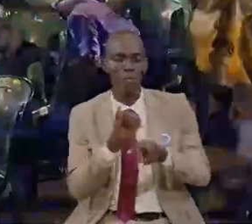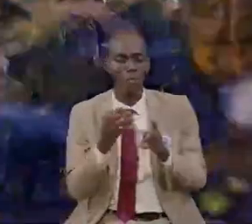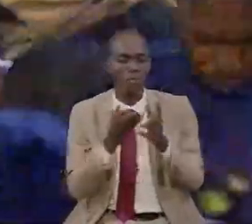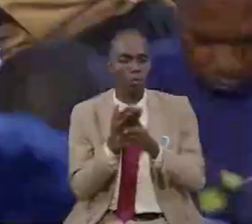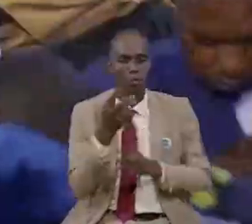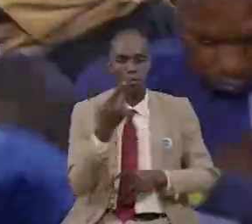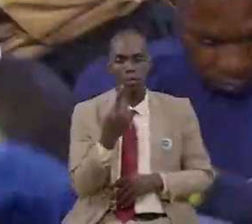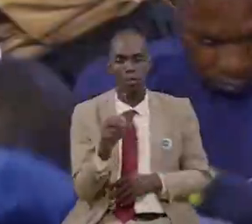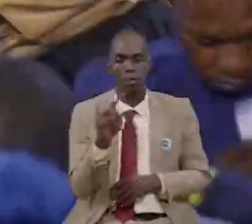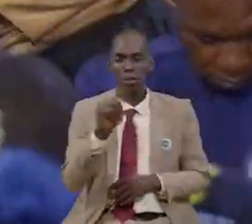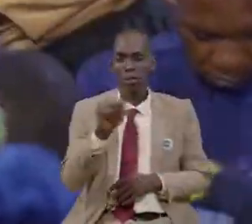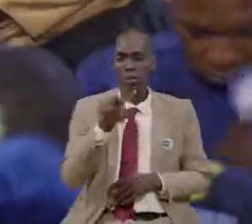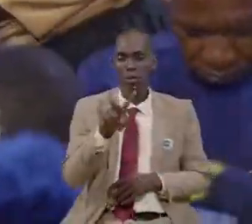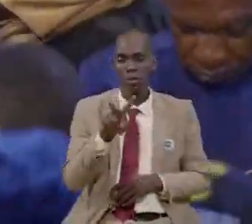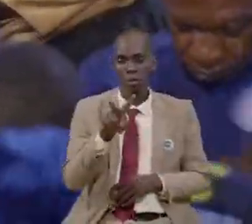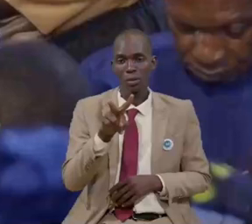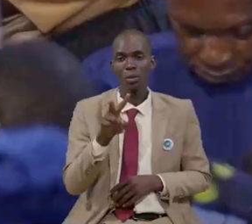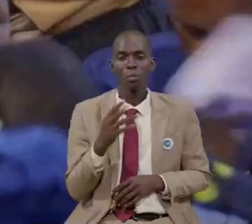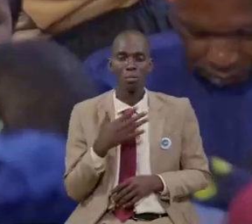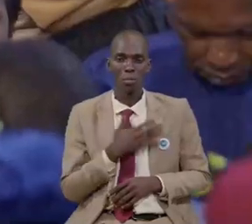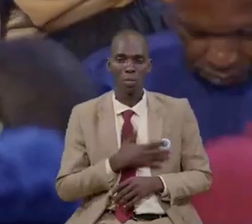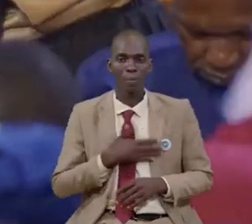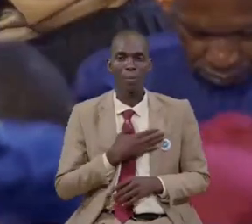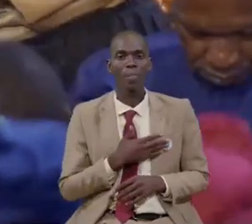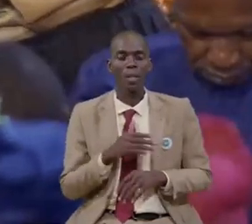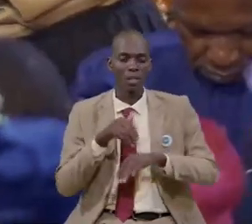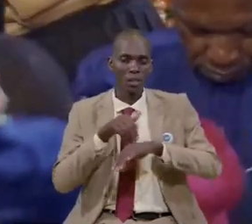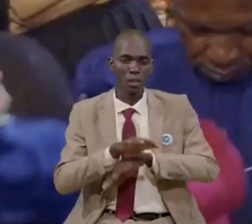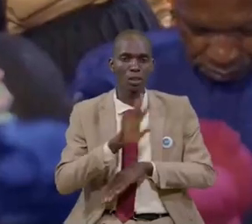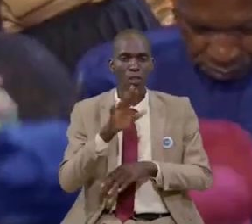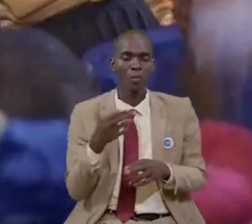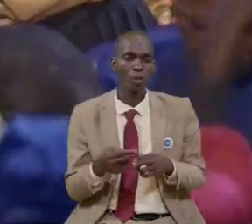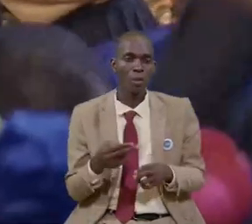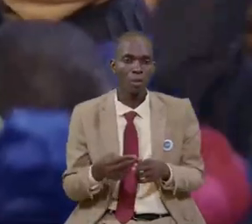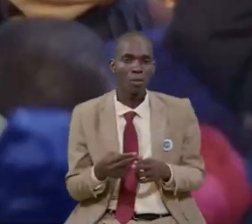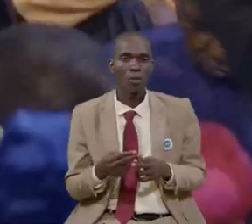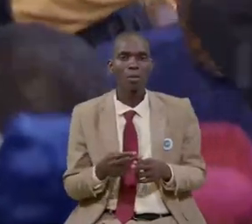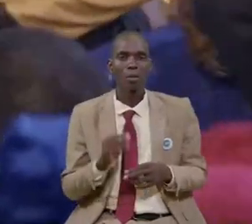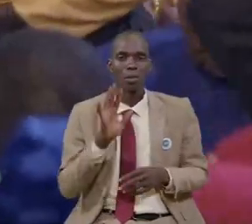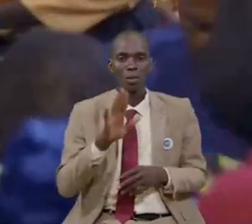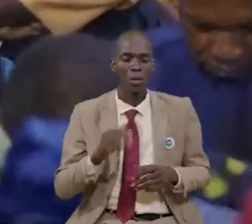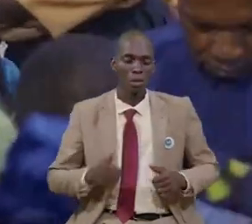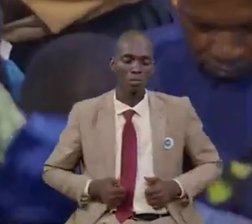Tous ceux qui sont à la radio et à la télé, s'il vous plaît, faites-nous